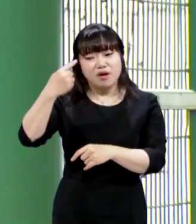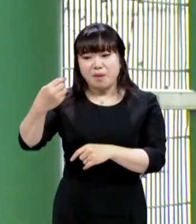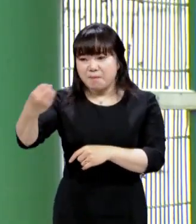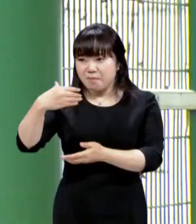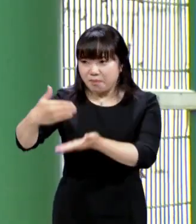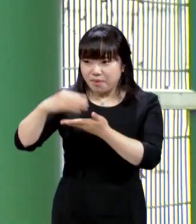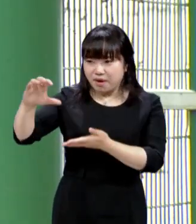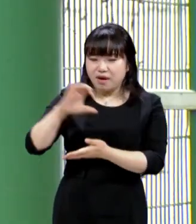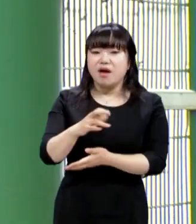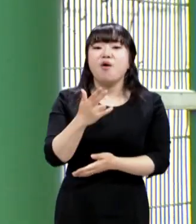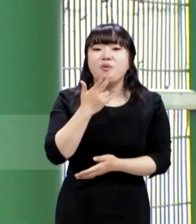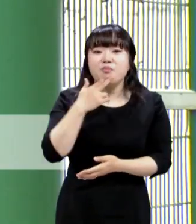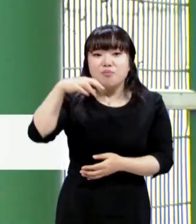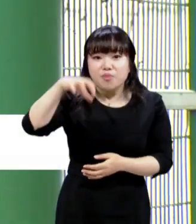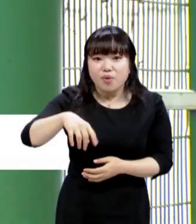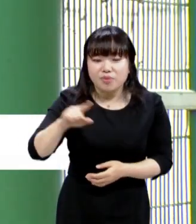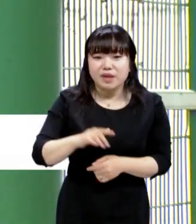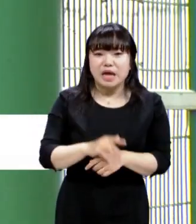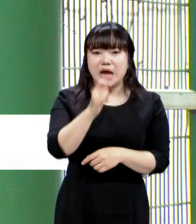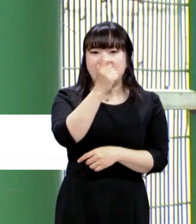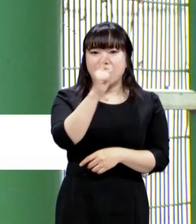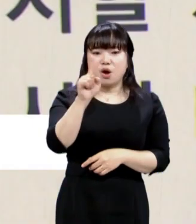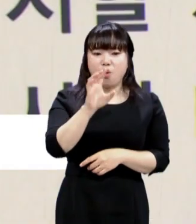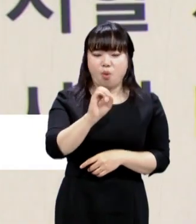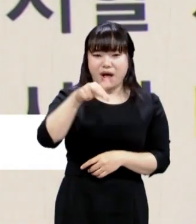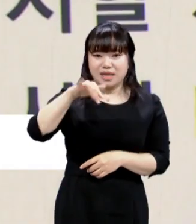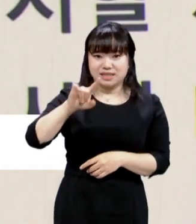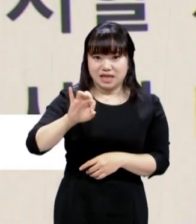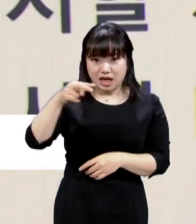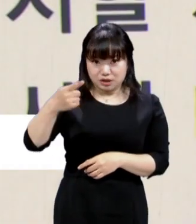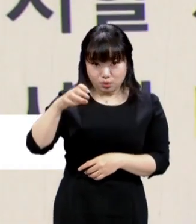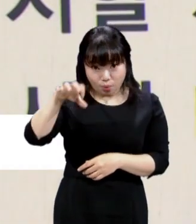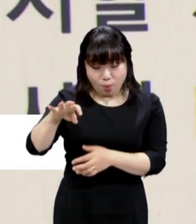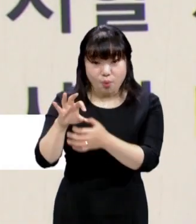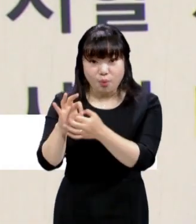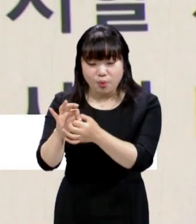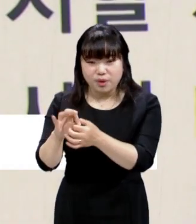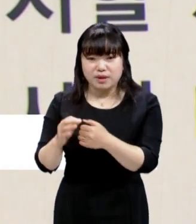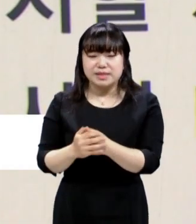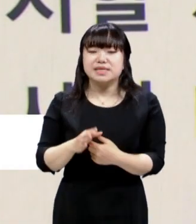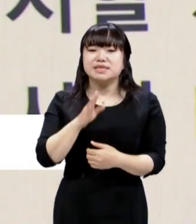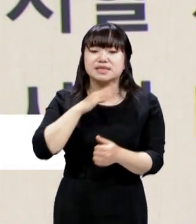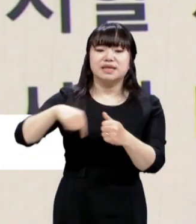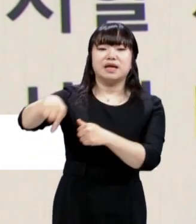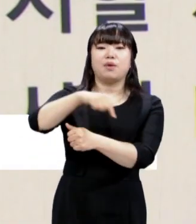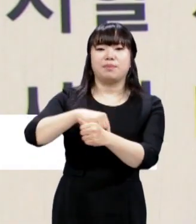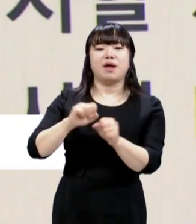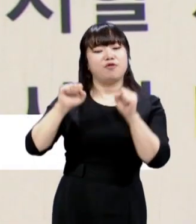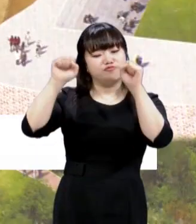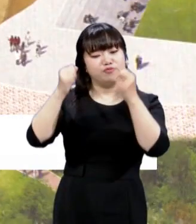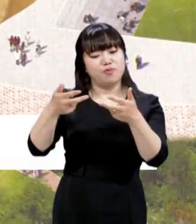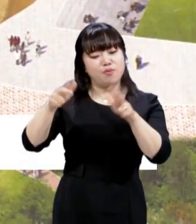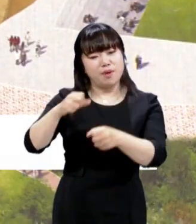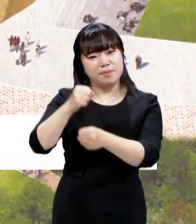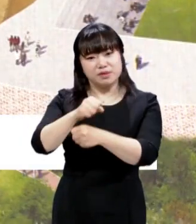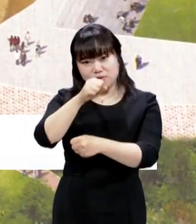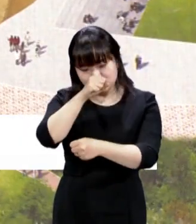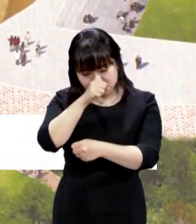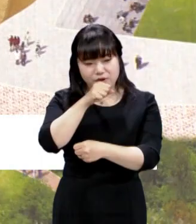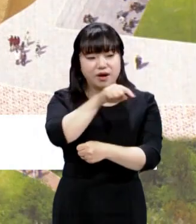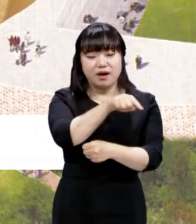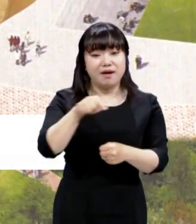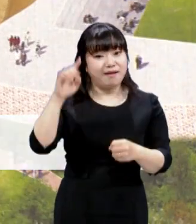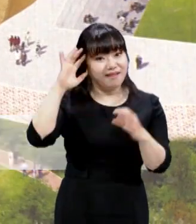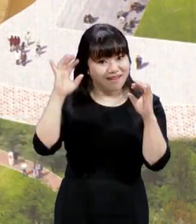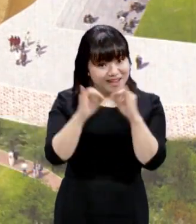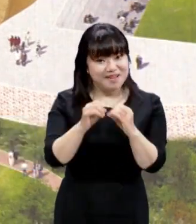있는 광장동 318 번지 일대 체육부 지 개발에 대해서는 친환경 체육공원 조성 의 두 후보가 의견을